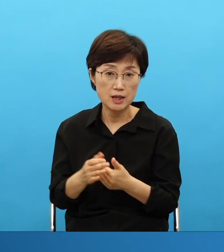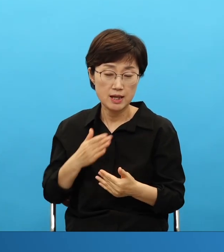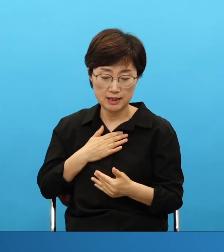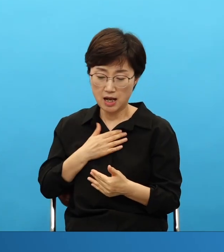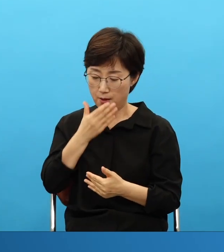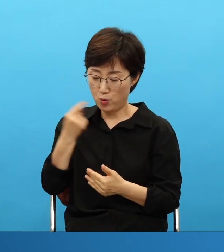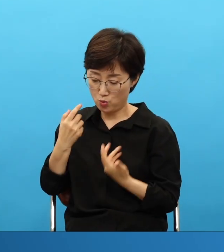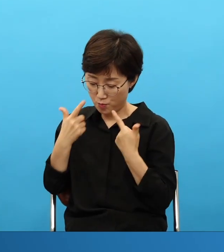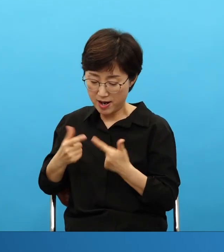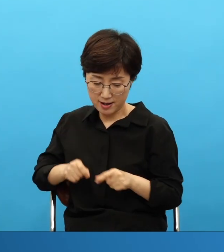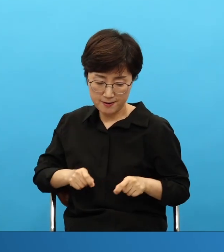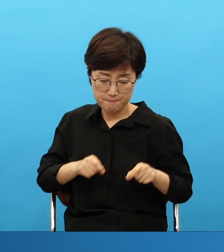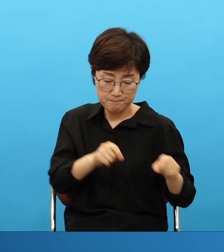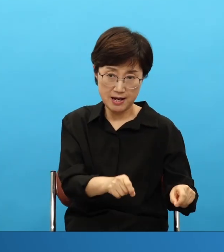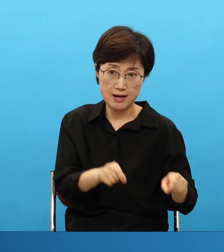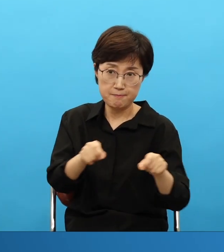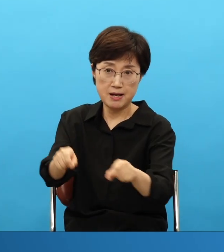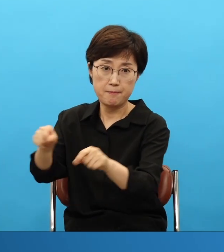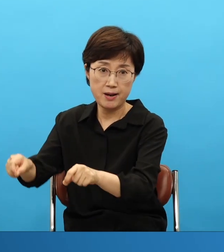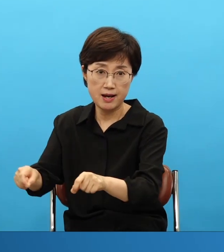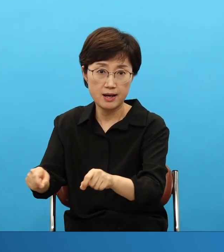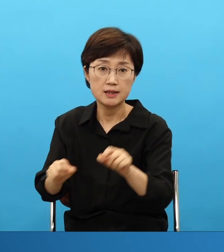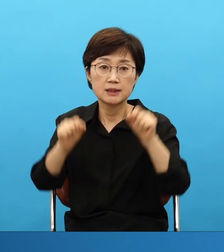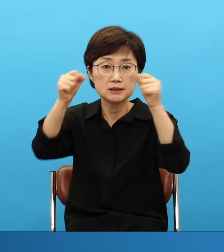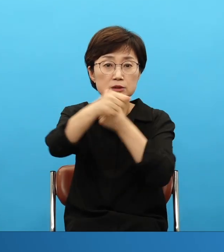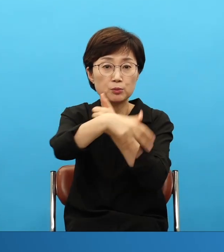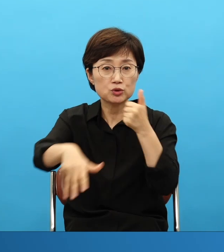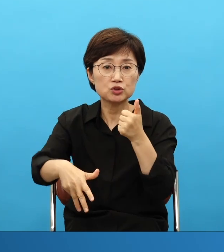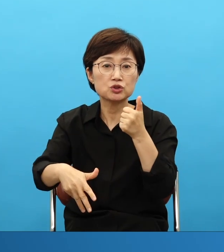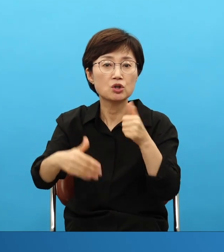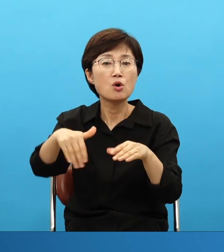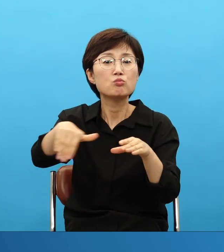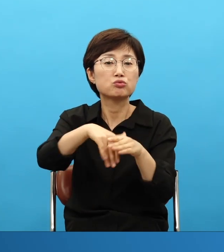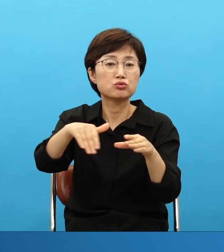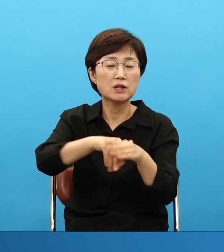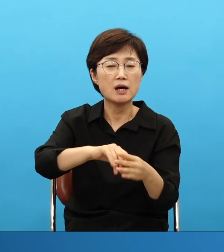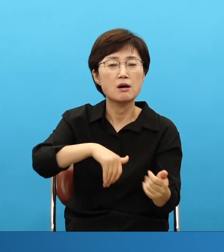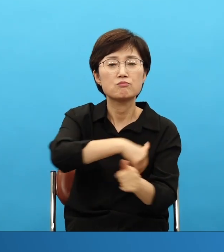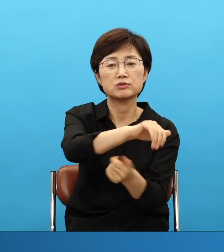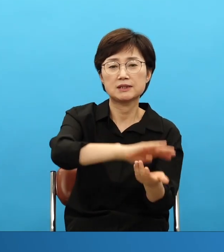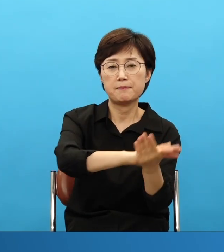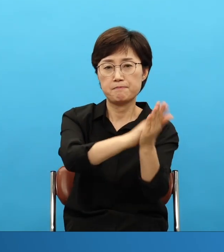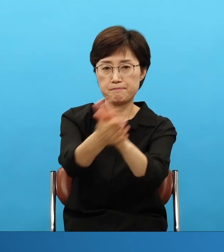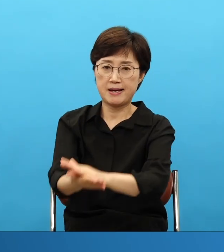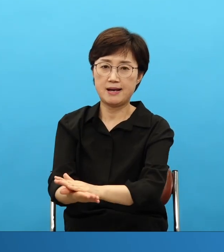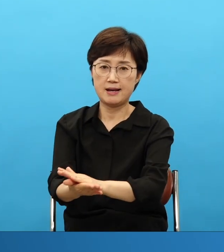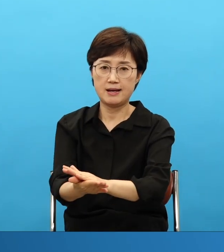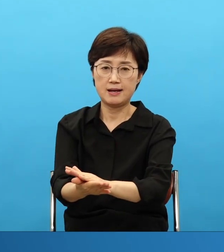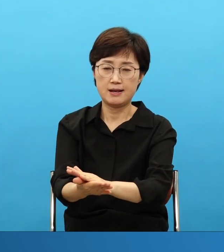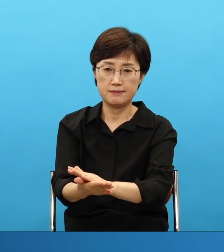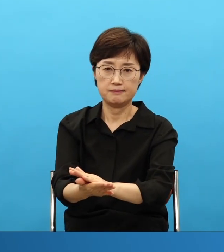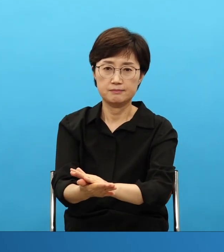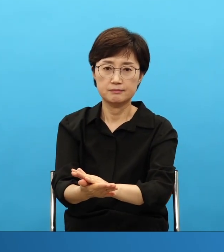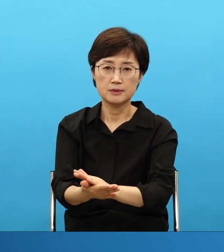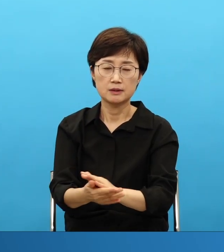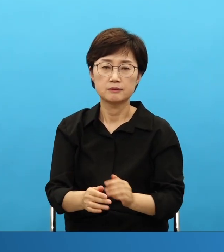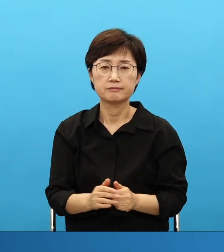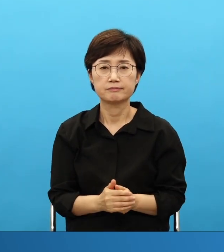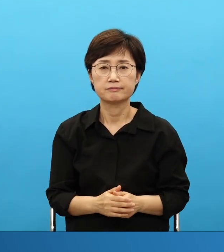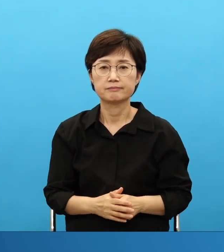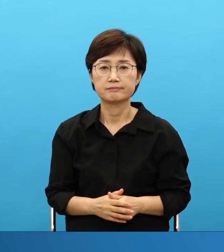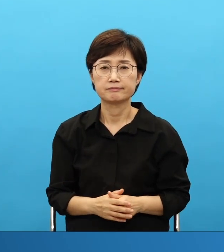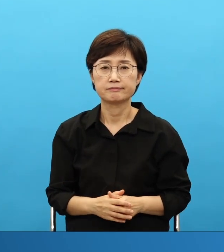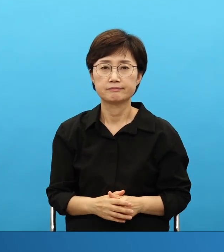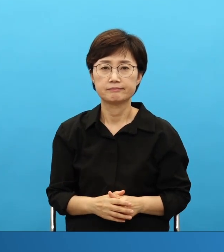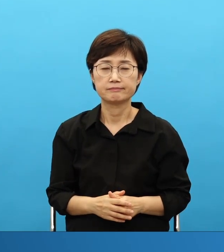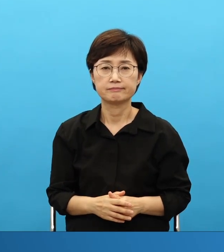렘런트 키워서 스포츠 문화의 영적 흐름을 바꾸고 그 현장의 주역이 되길 기도하고